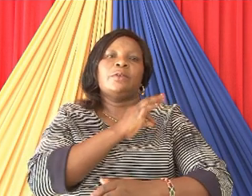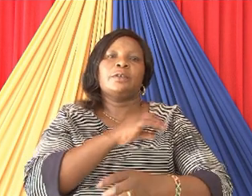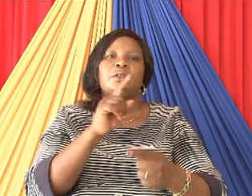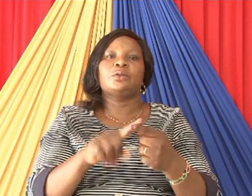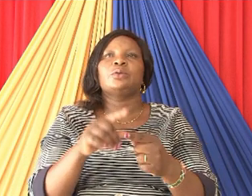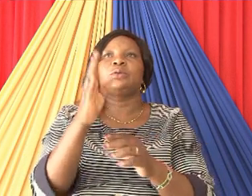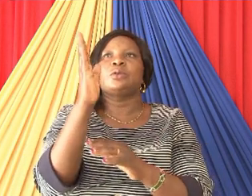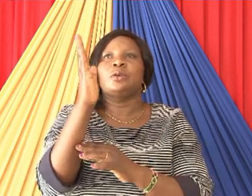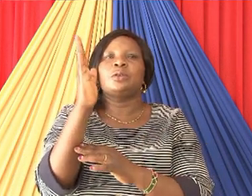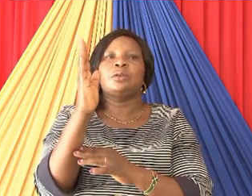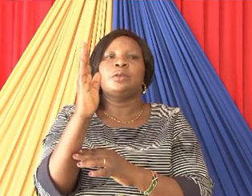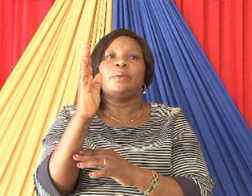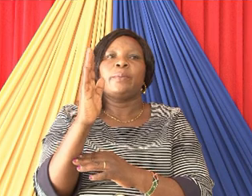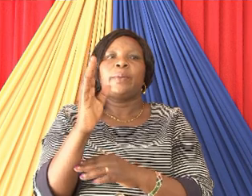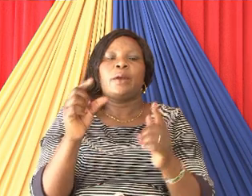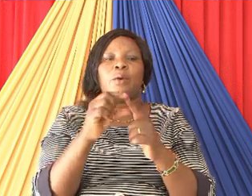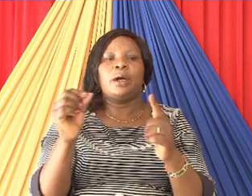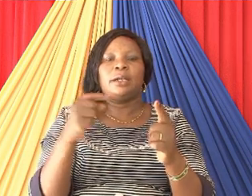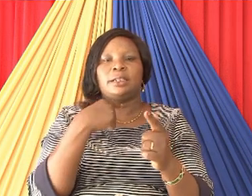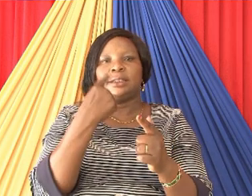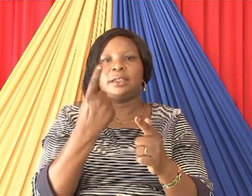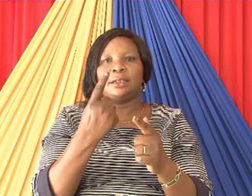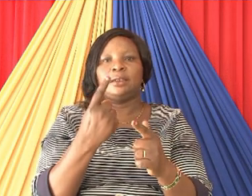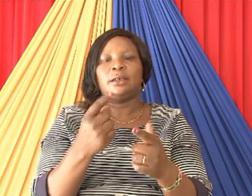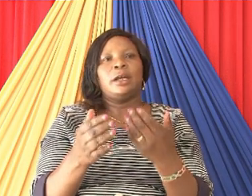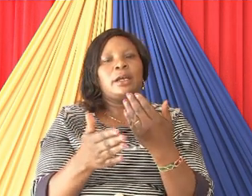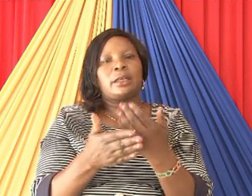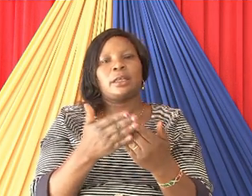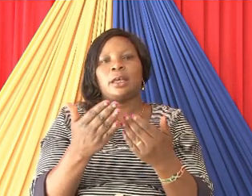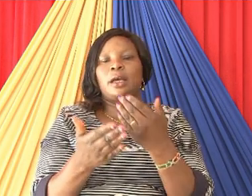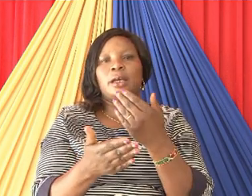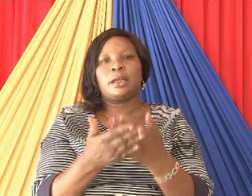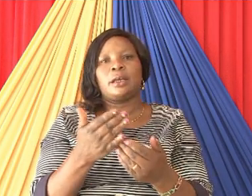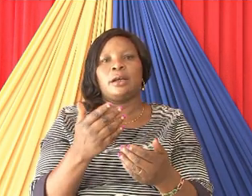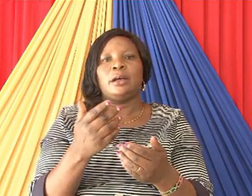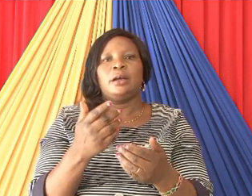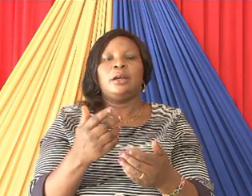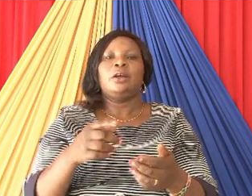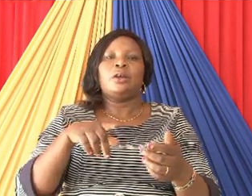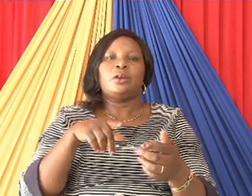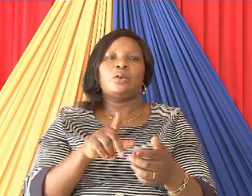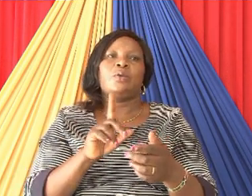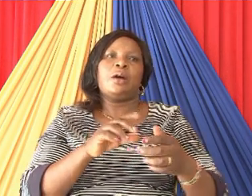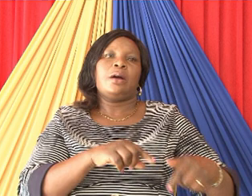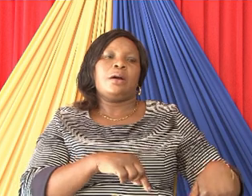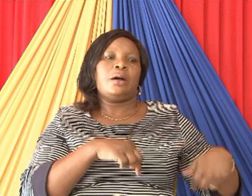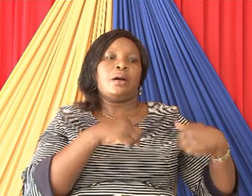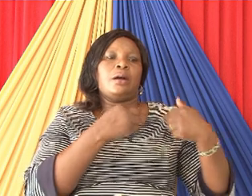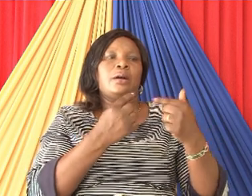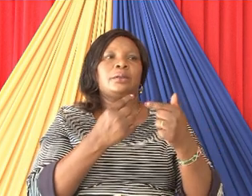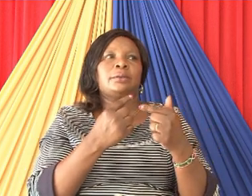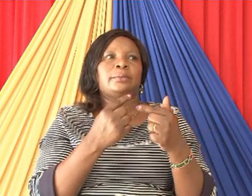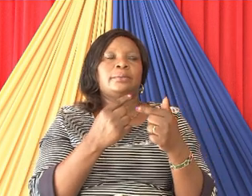Tunaambiwa na maandiko kwamba linda moyo wako kuliko vyote ulindavyo, kwa maana ndipo